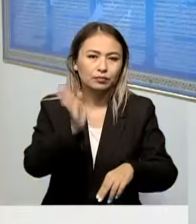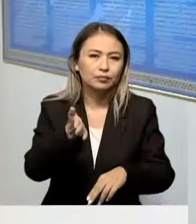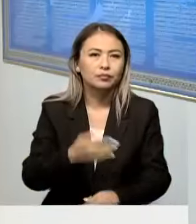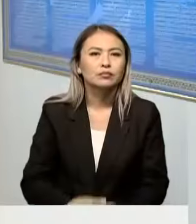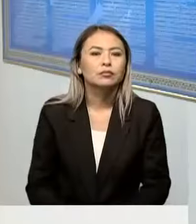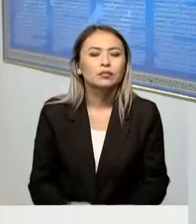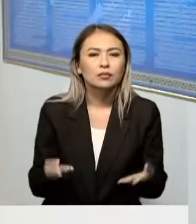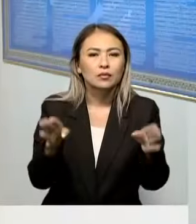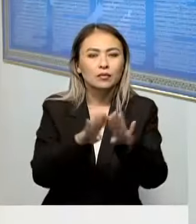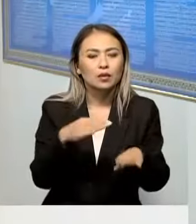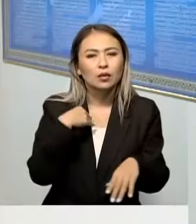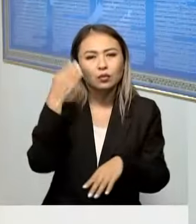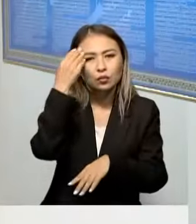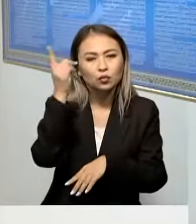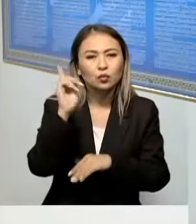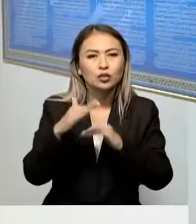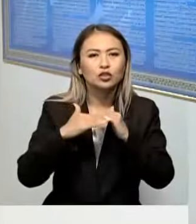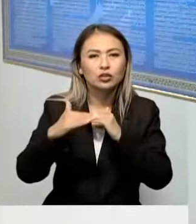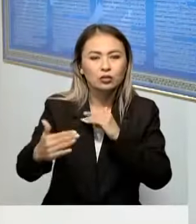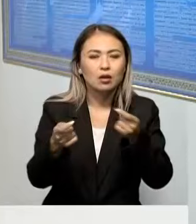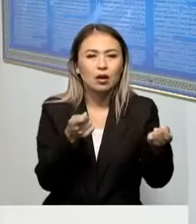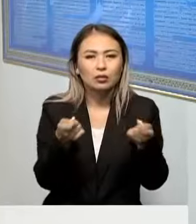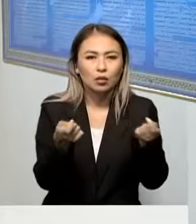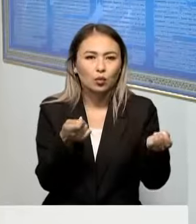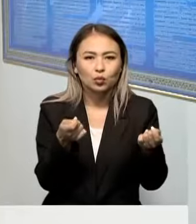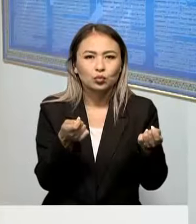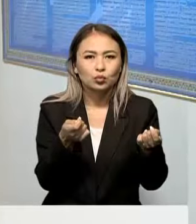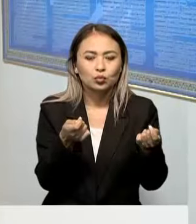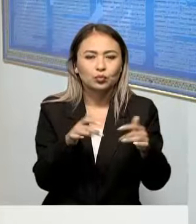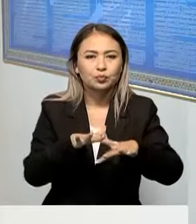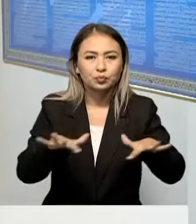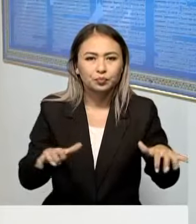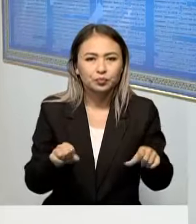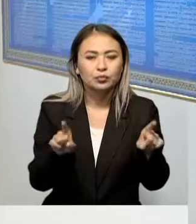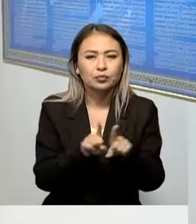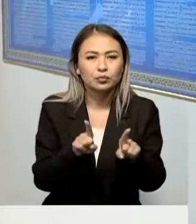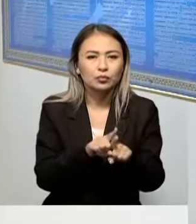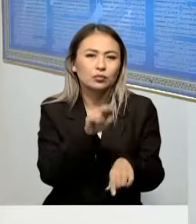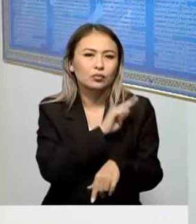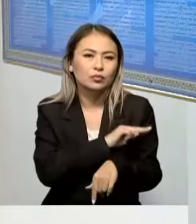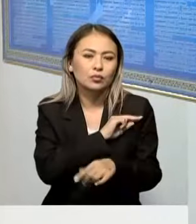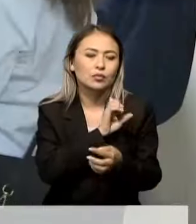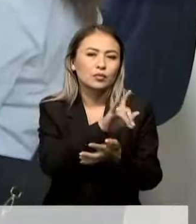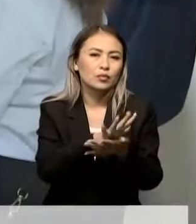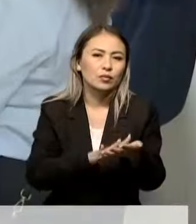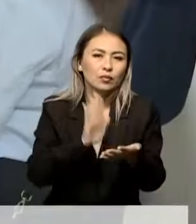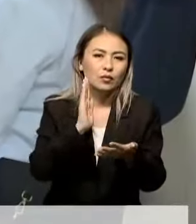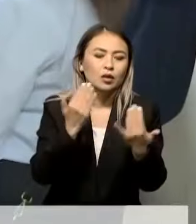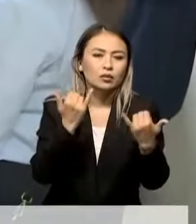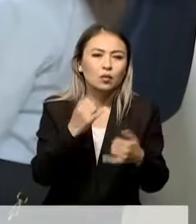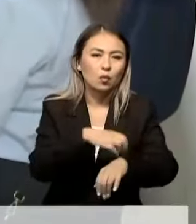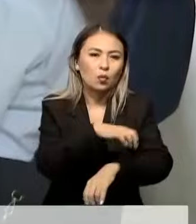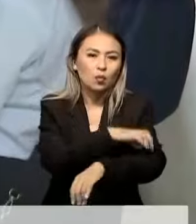ойдамын. Бірақ енді бізді жергілікті атқарушы билікпен де жұмысымызды әрі қарай жалғастырамыз. Комитет пен